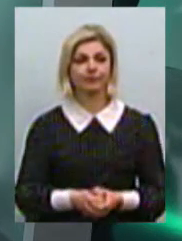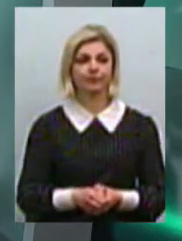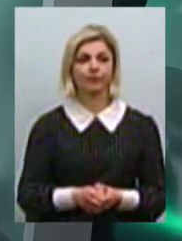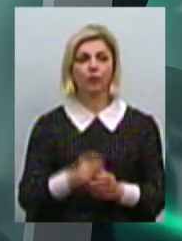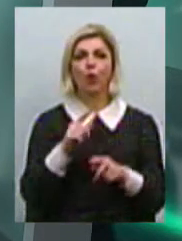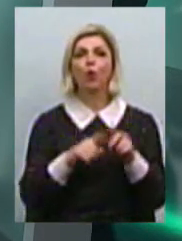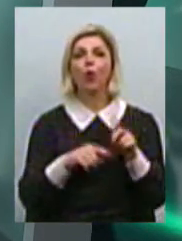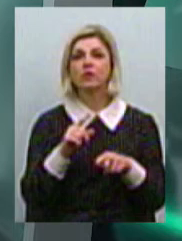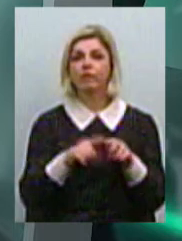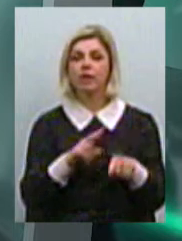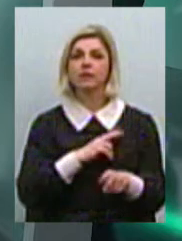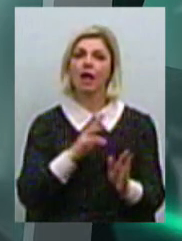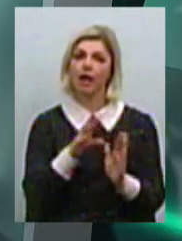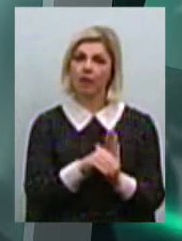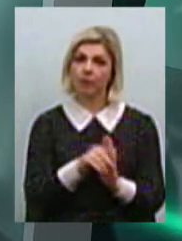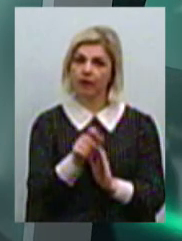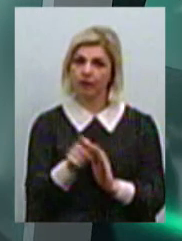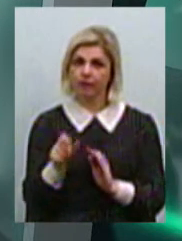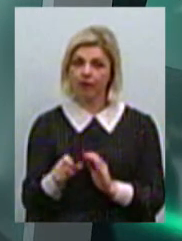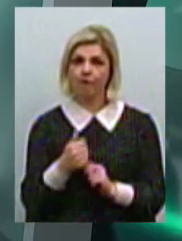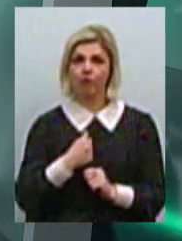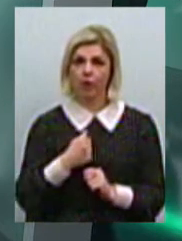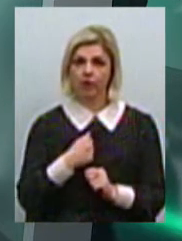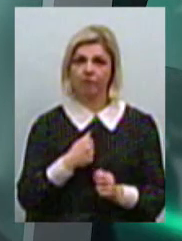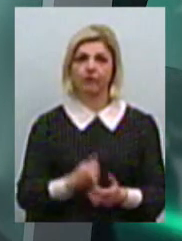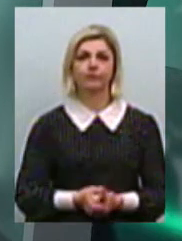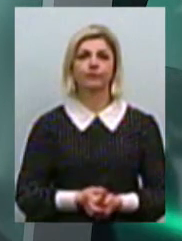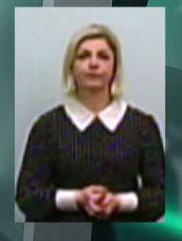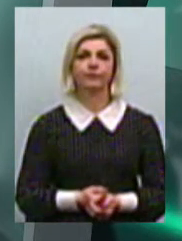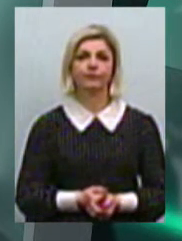родинам загиблих воїнів.